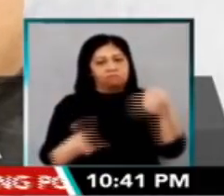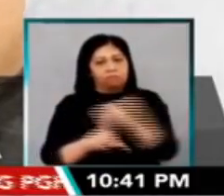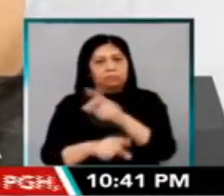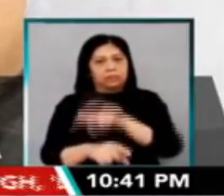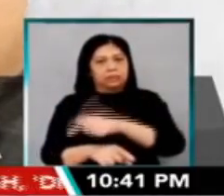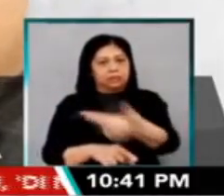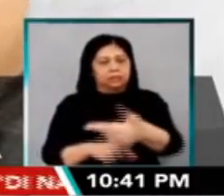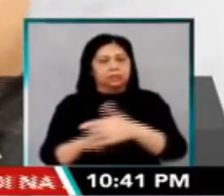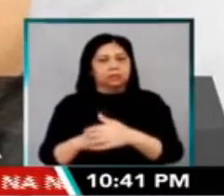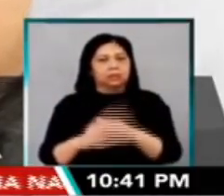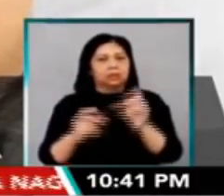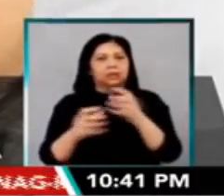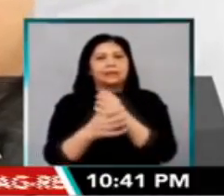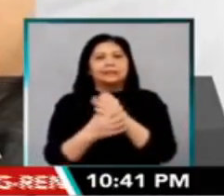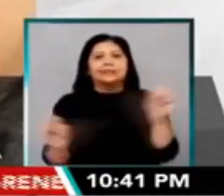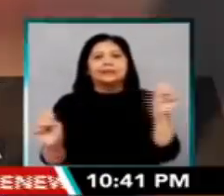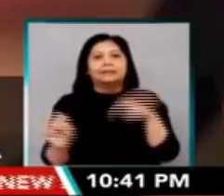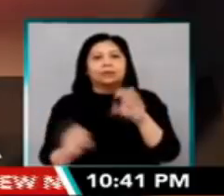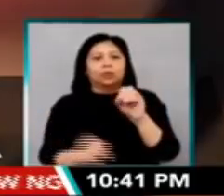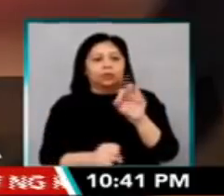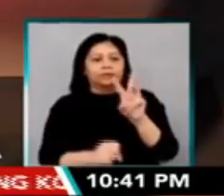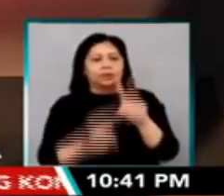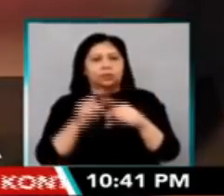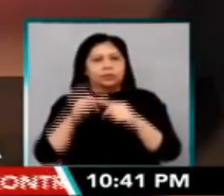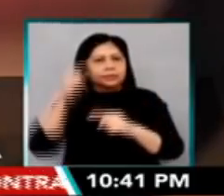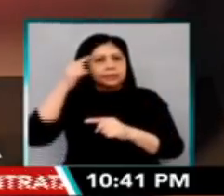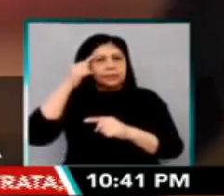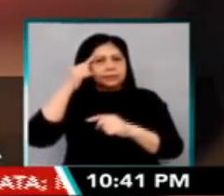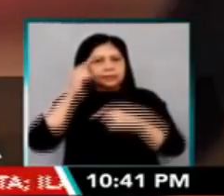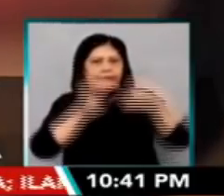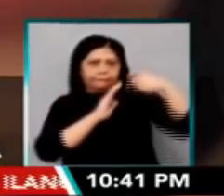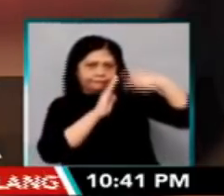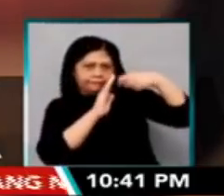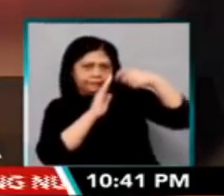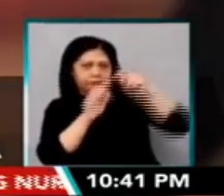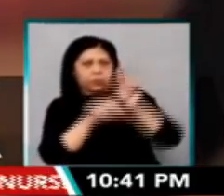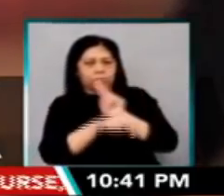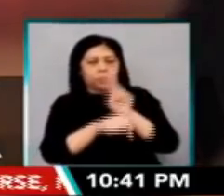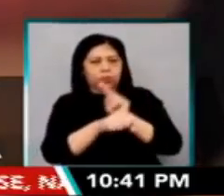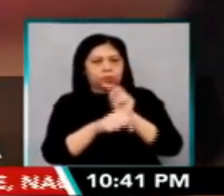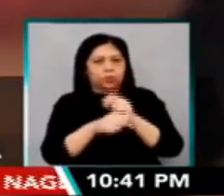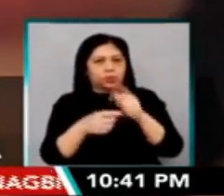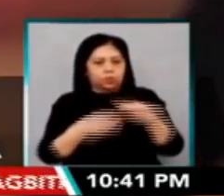ang mga OFW nang maisipan nilang i-video ang paggamit at pag-iimbak ng